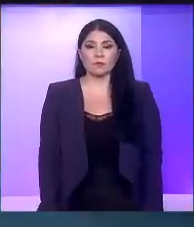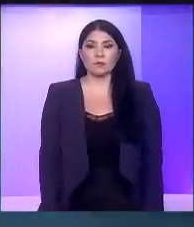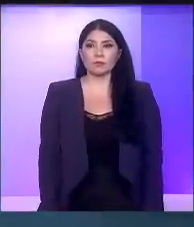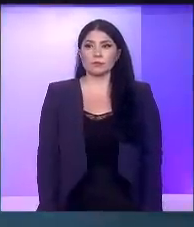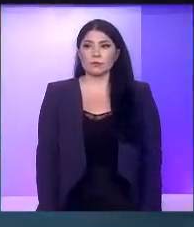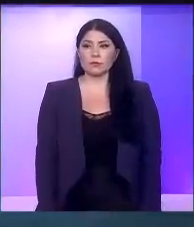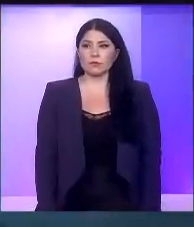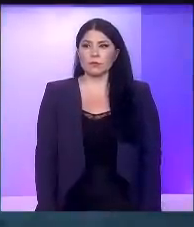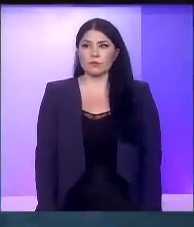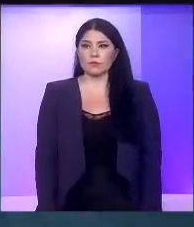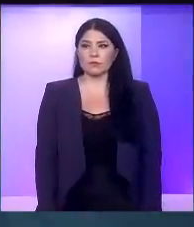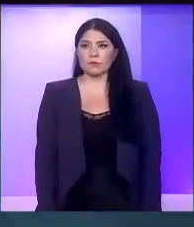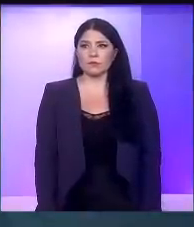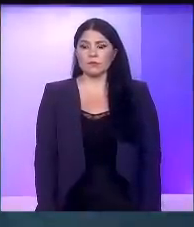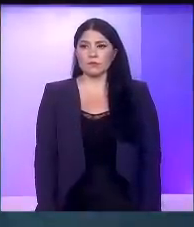Jos!